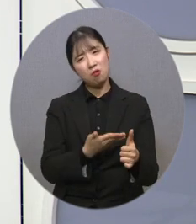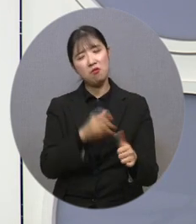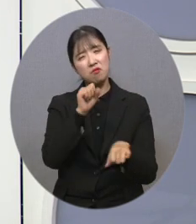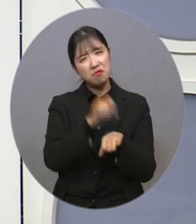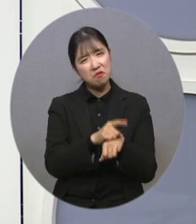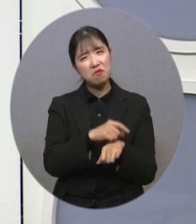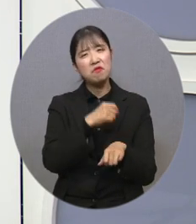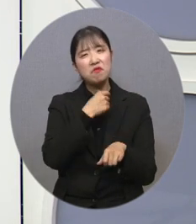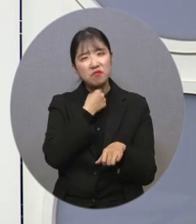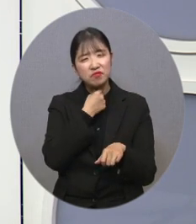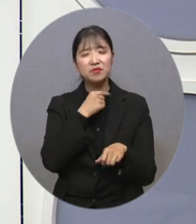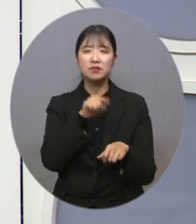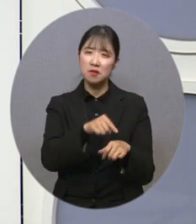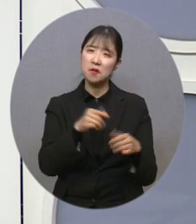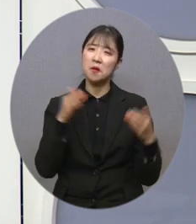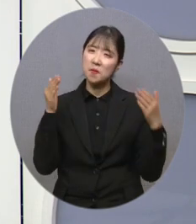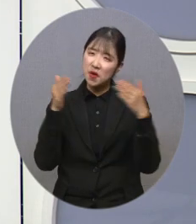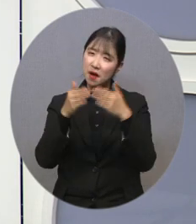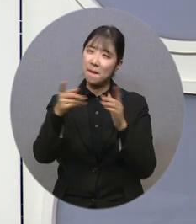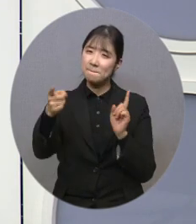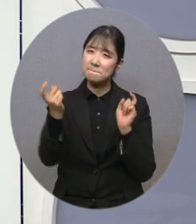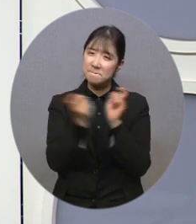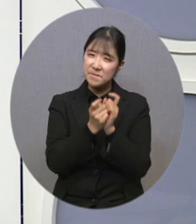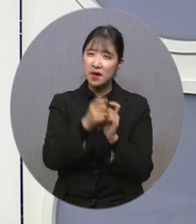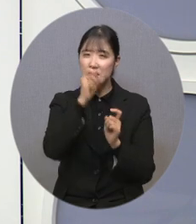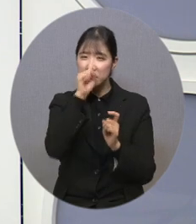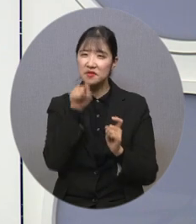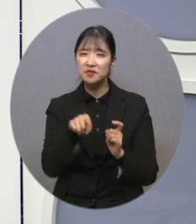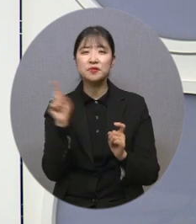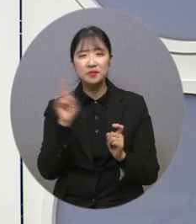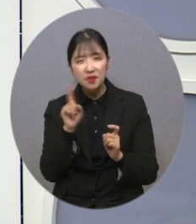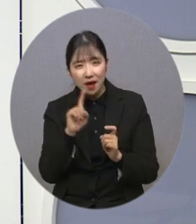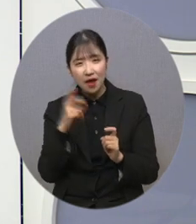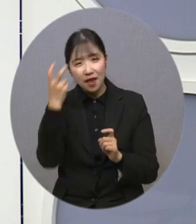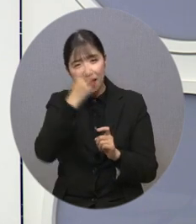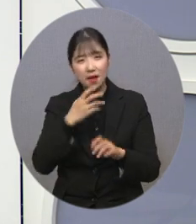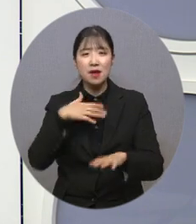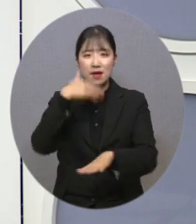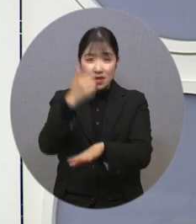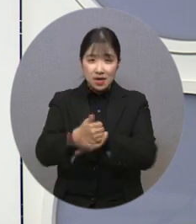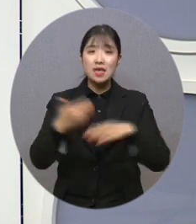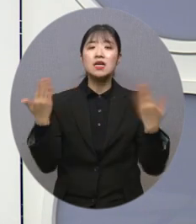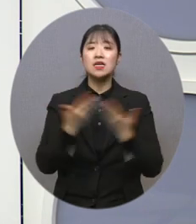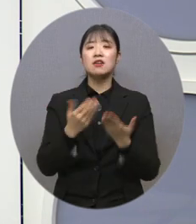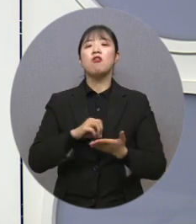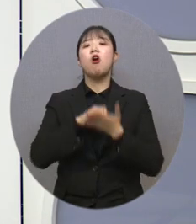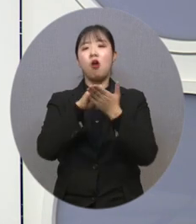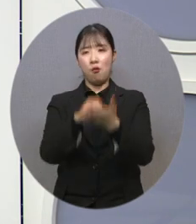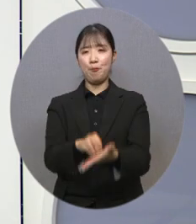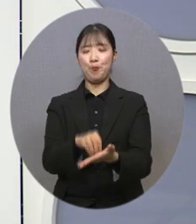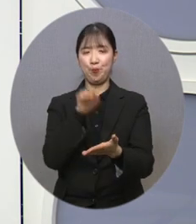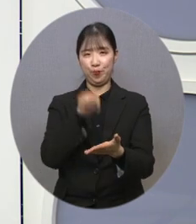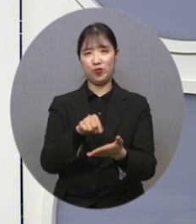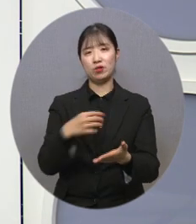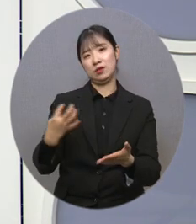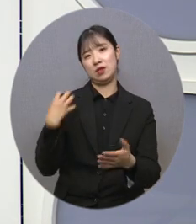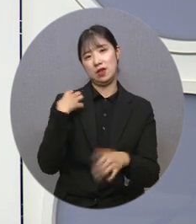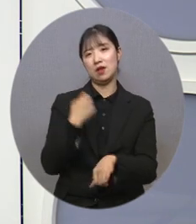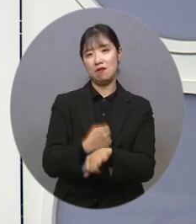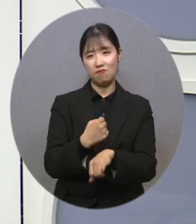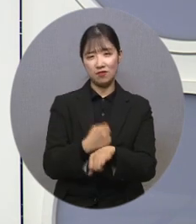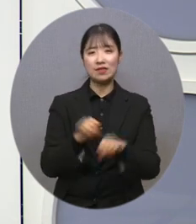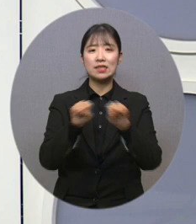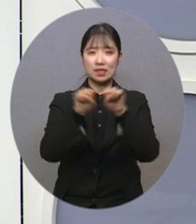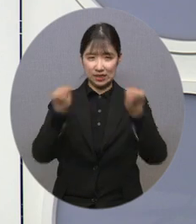어디로 가면 이 학생이 성공하겠는가 이런 걸 살펴서 마지막에 취업까지 책임을 지는 그러한 시스템을